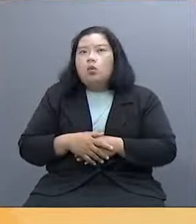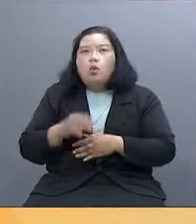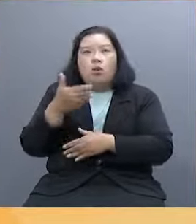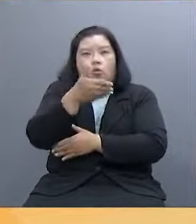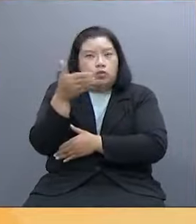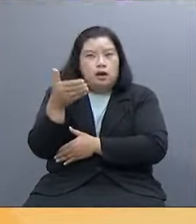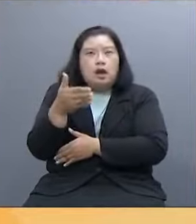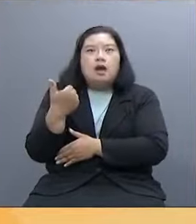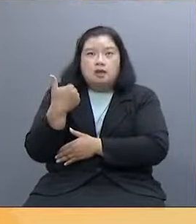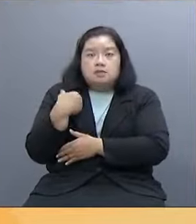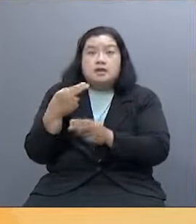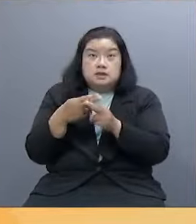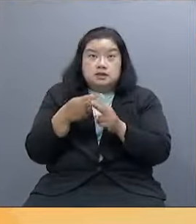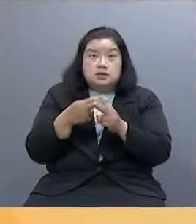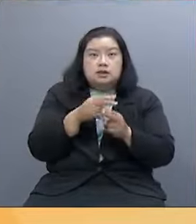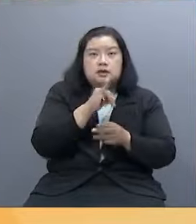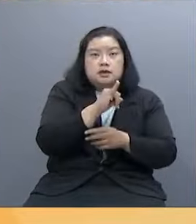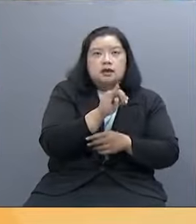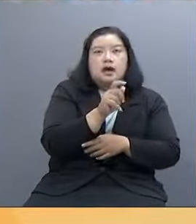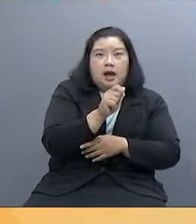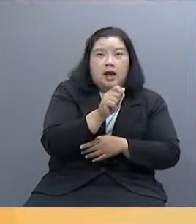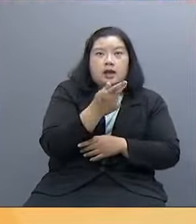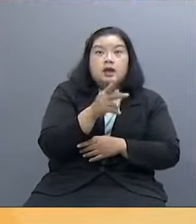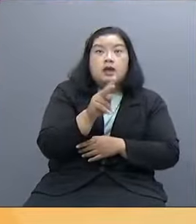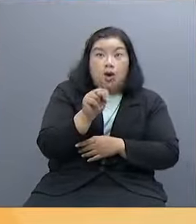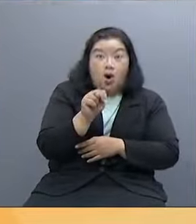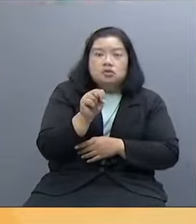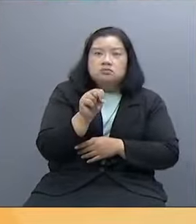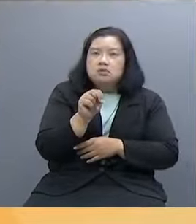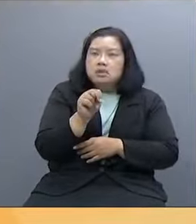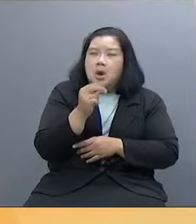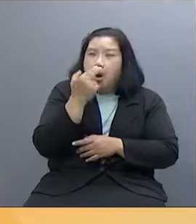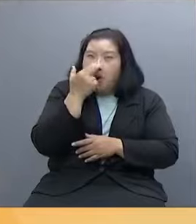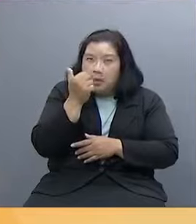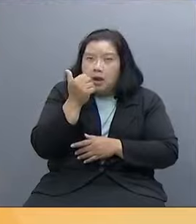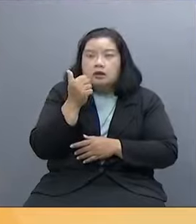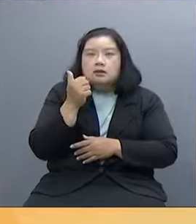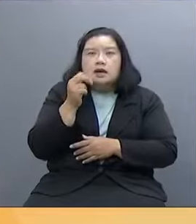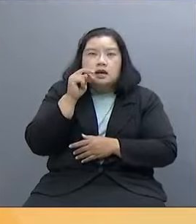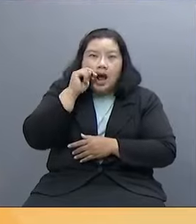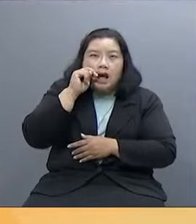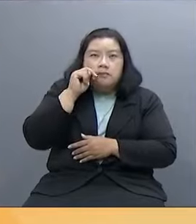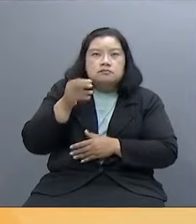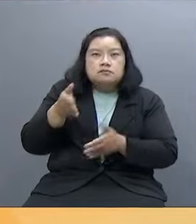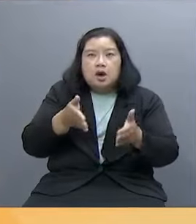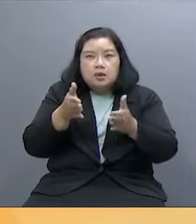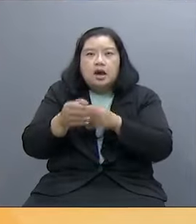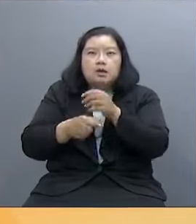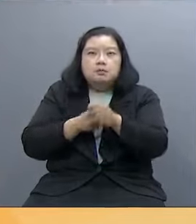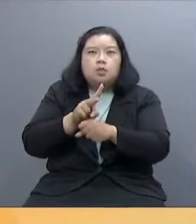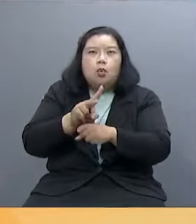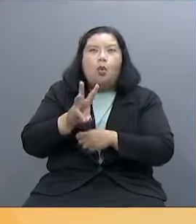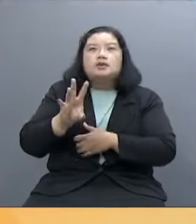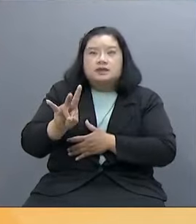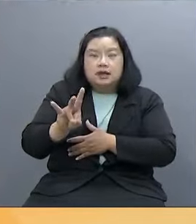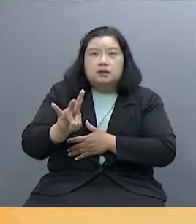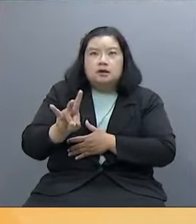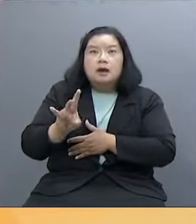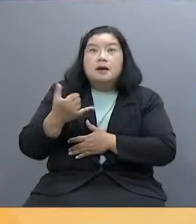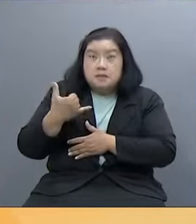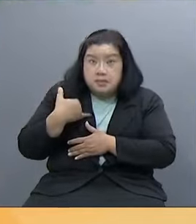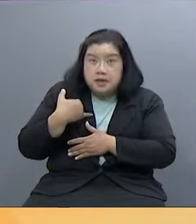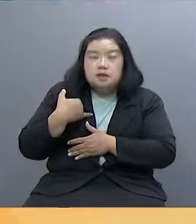าใช้ชื่อว่าไอคอนสยามมหัศจรรย์เจ้าพระยามหาสงกรานต์2567นะคะสังเกตว่ามันจะมีทั้งเวทีมีทั้งแส